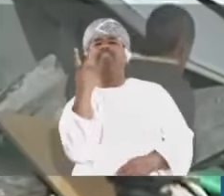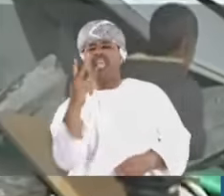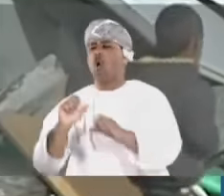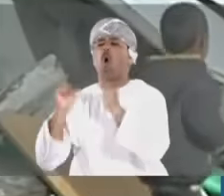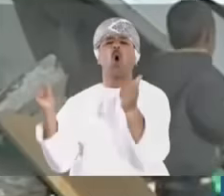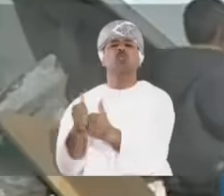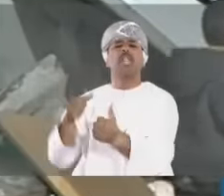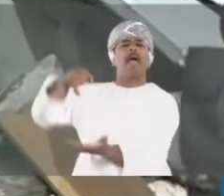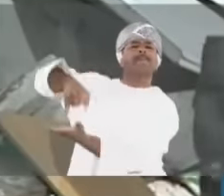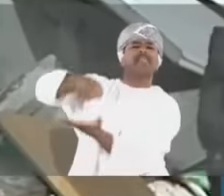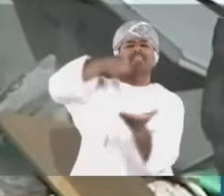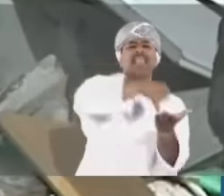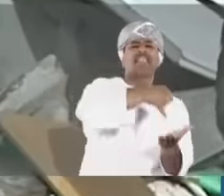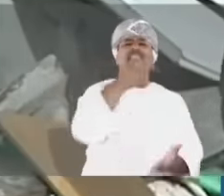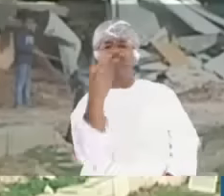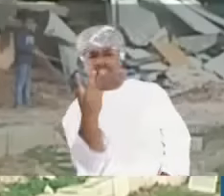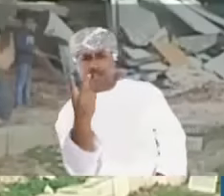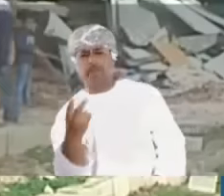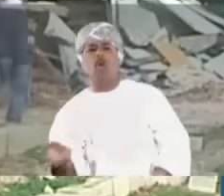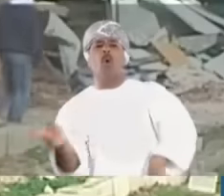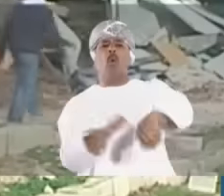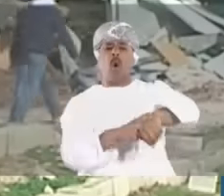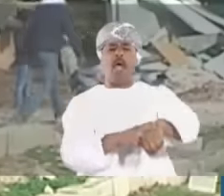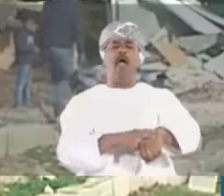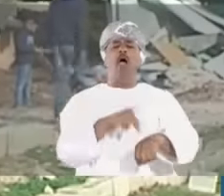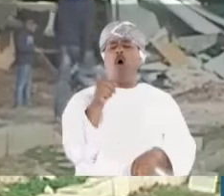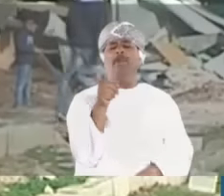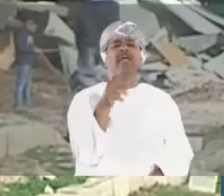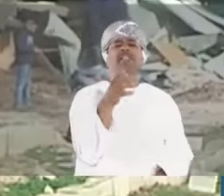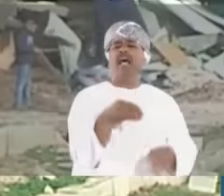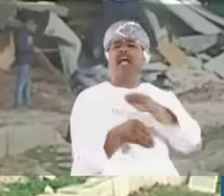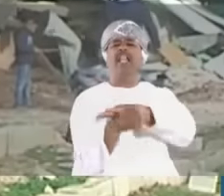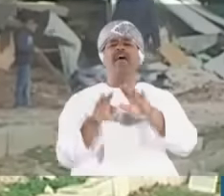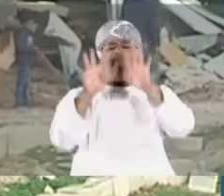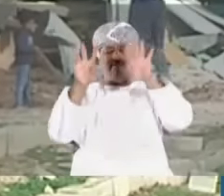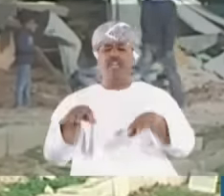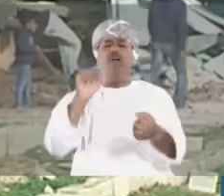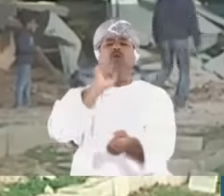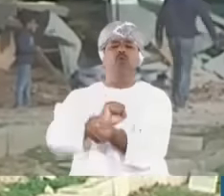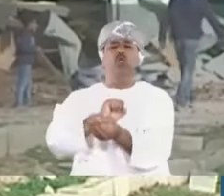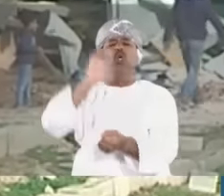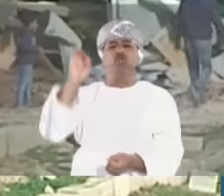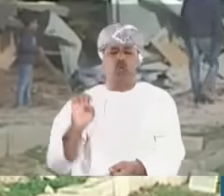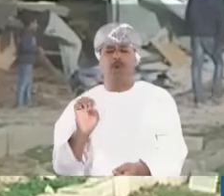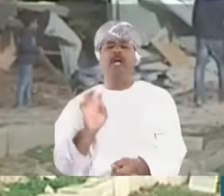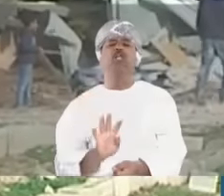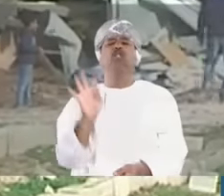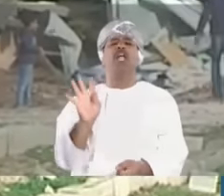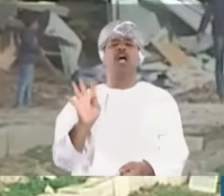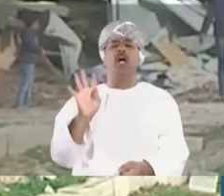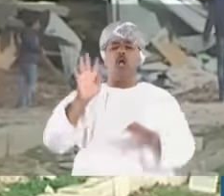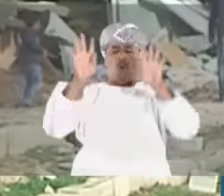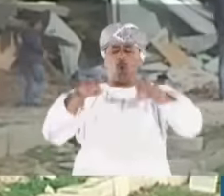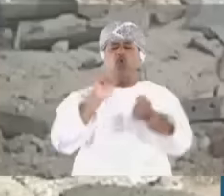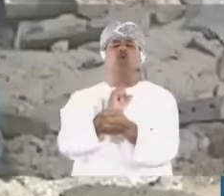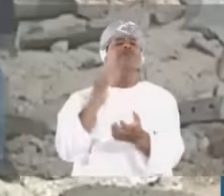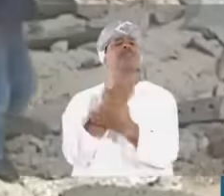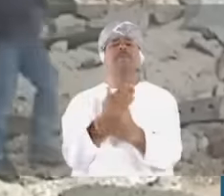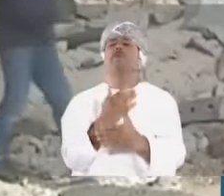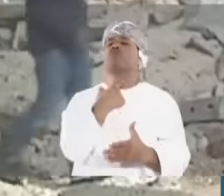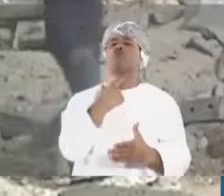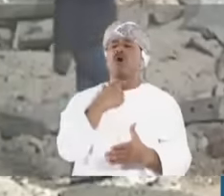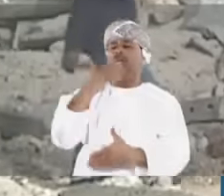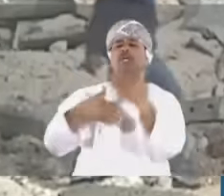في منطقتي حي شعفاط وحي جبل المكبر وسط وجنوب شرق القدس بحجة البناء